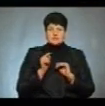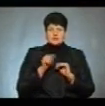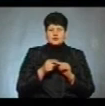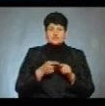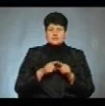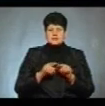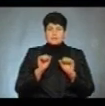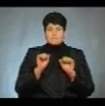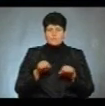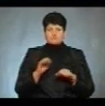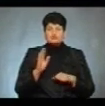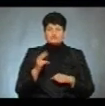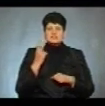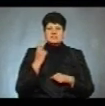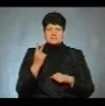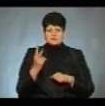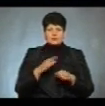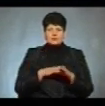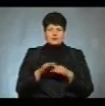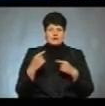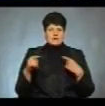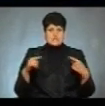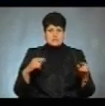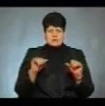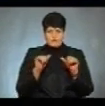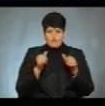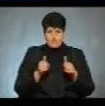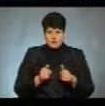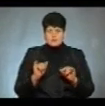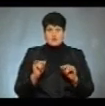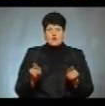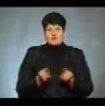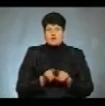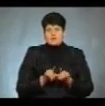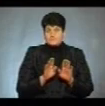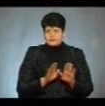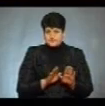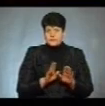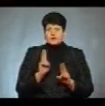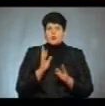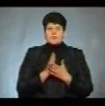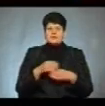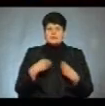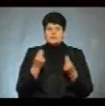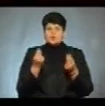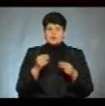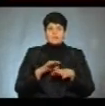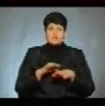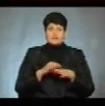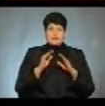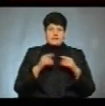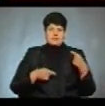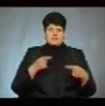як можуть бути дві абсолютно різні форми, так і одна. Хто має надати гроші на проведення дебатів на